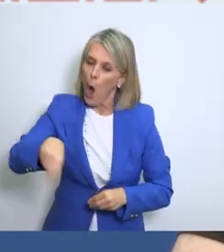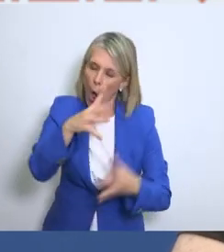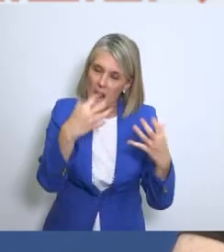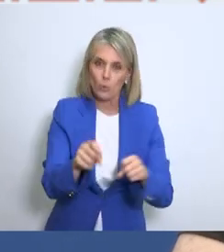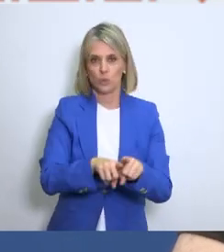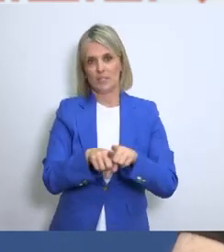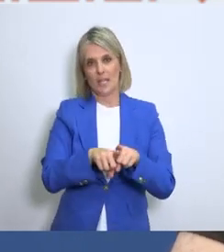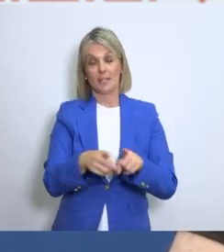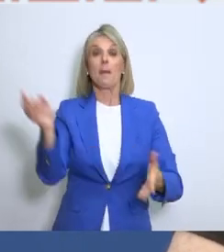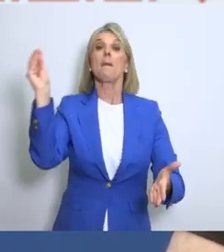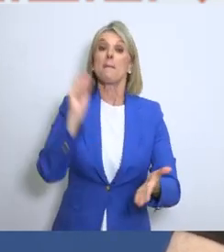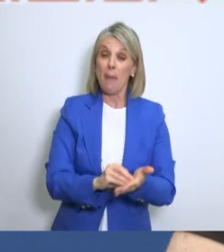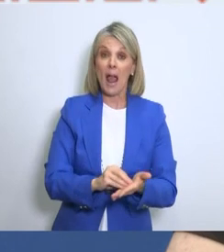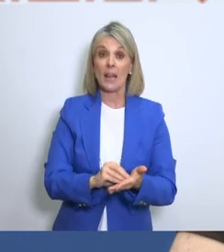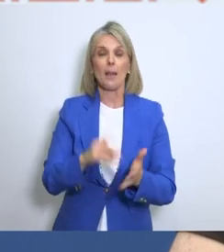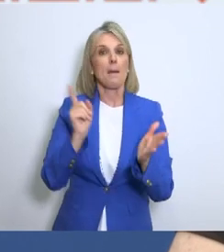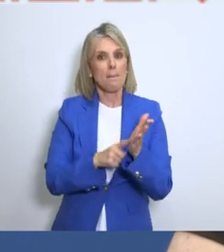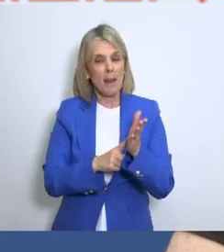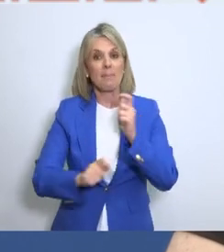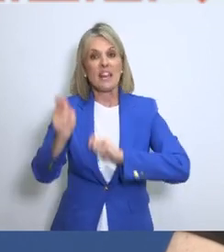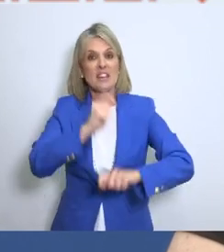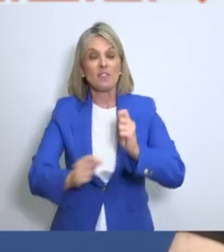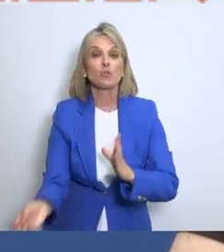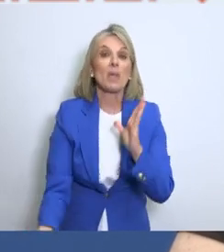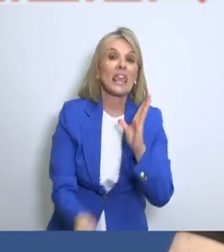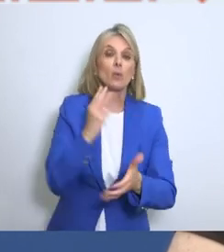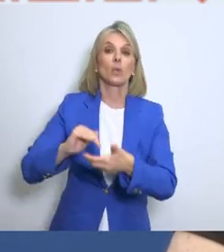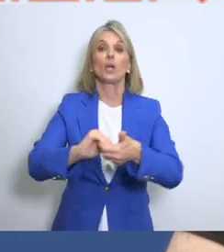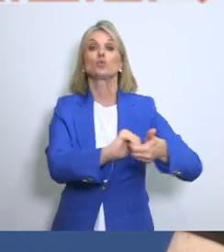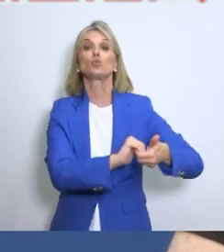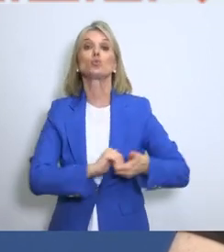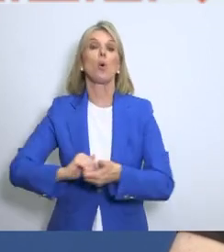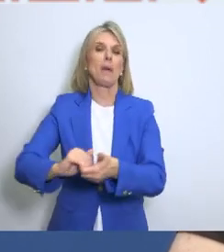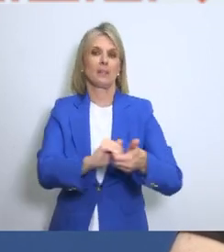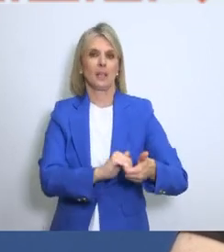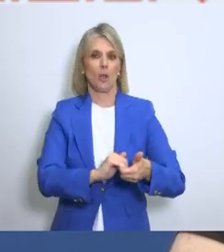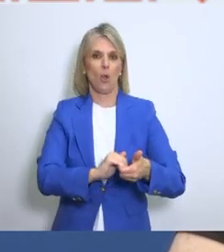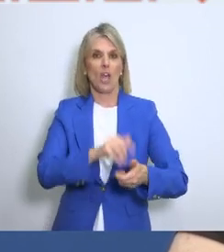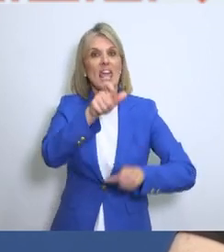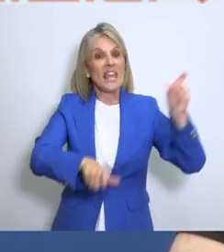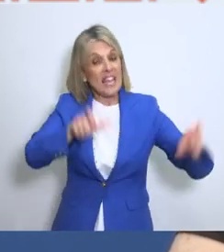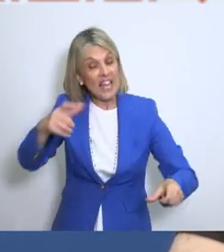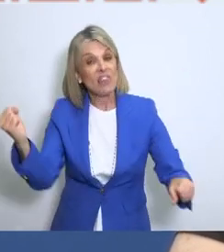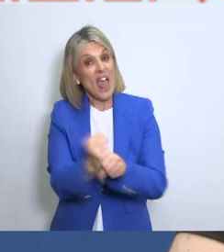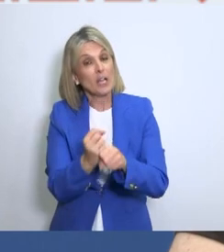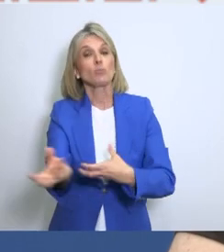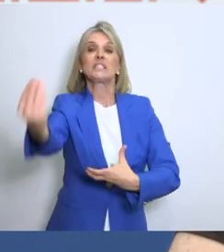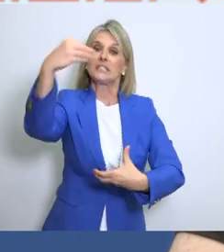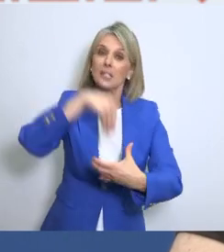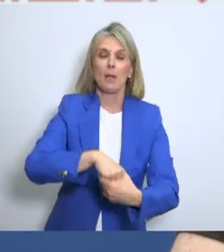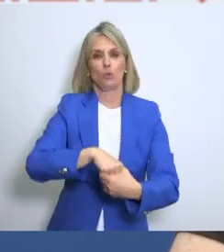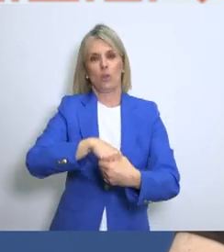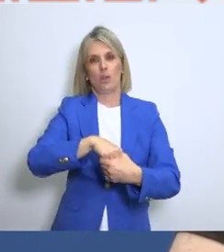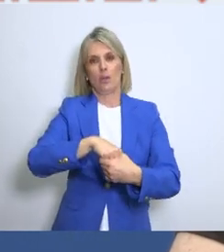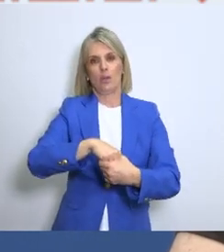για να ξαναζωντανέψουμε τα σωματεία και να χτίσουμε νέα, με ενεργή συμμετοχή των ίδιων των εργαζομένων, να προωθήσουμε